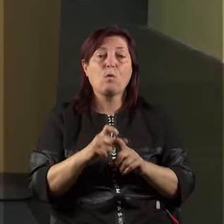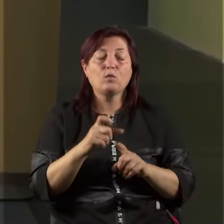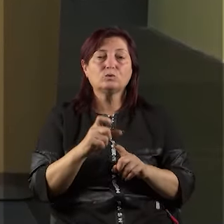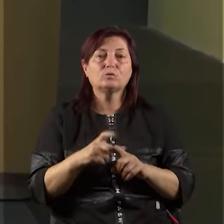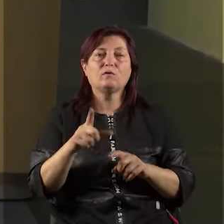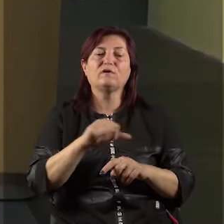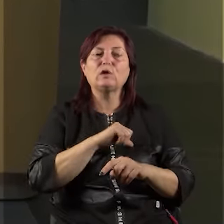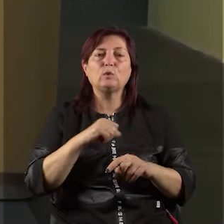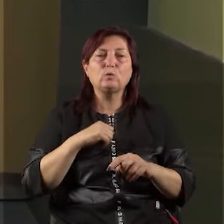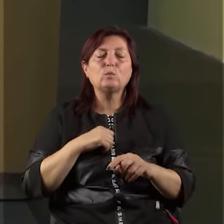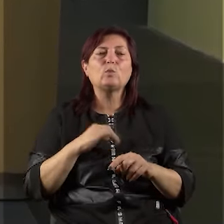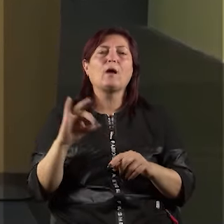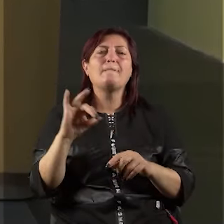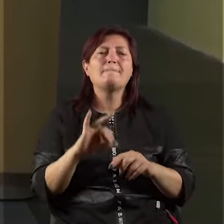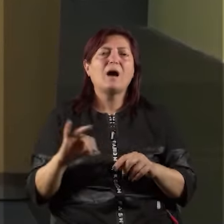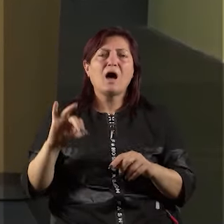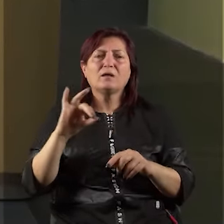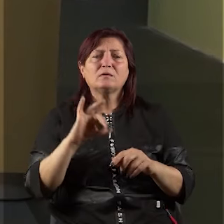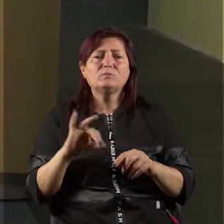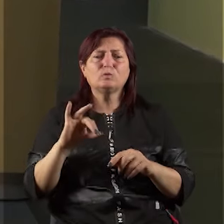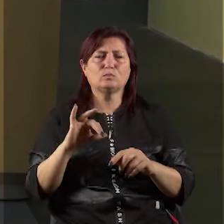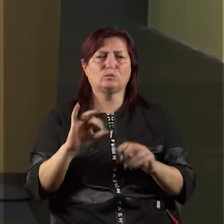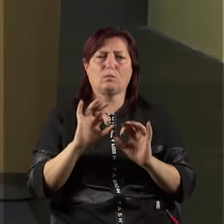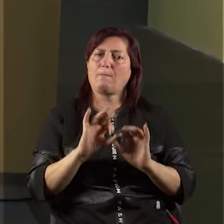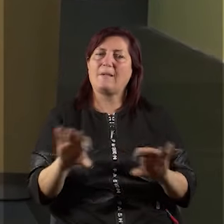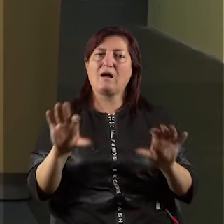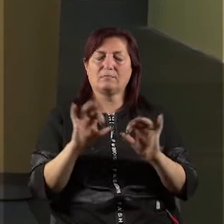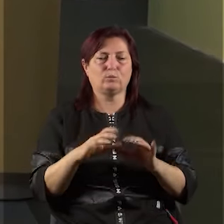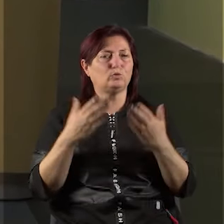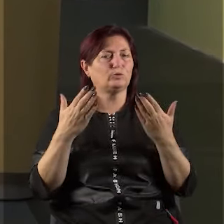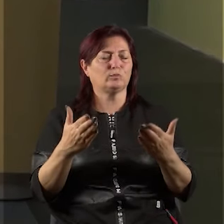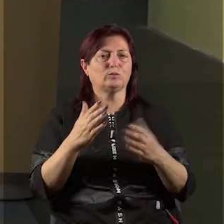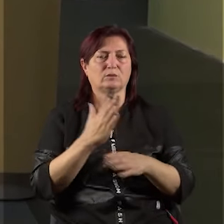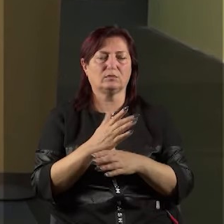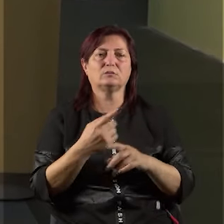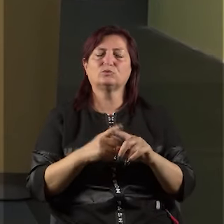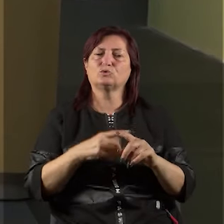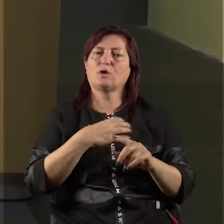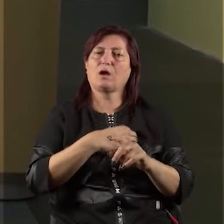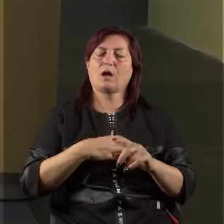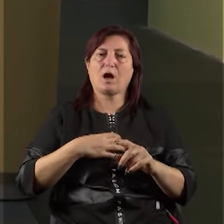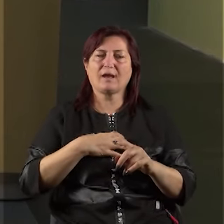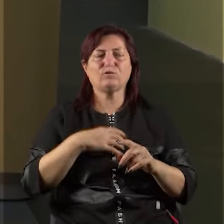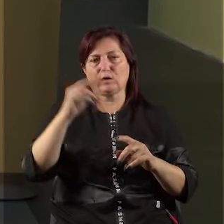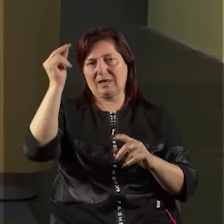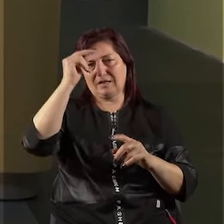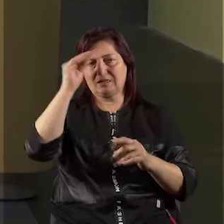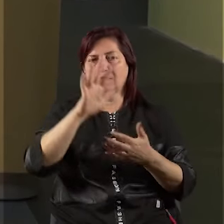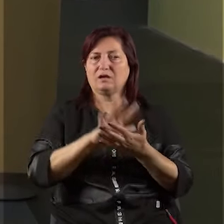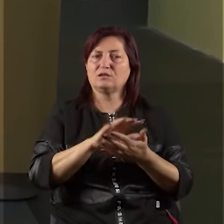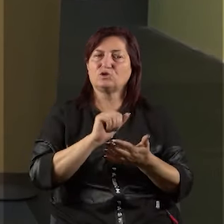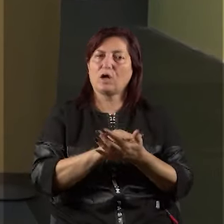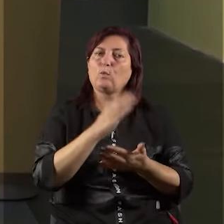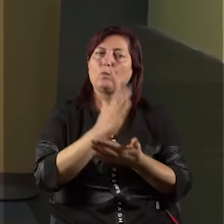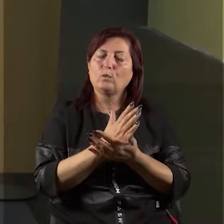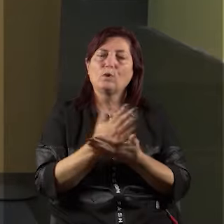ինքը պատմությունը տեղով մեկ, և դա շատ կարևոր է, էլի կրթական նշանակություն ունի, որ ահա ասում ես այստեղ նստել